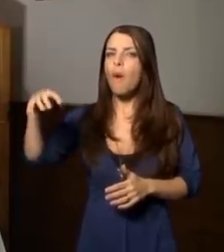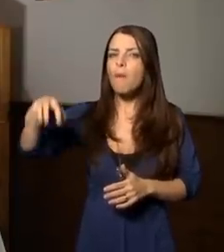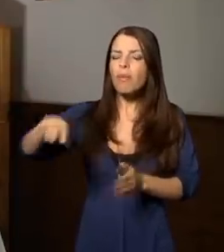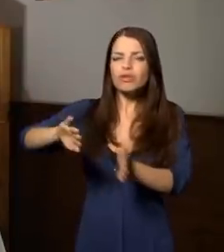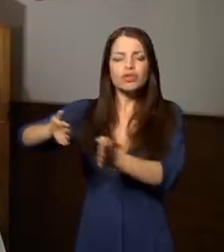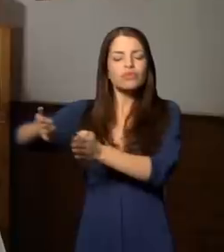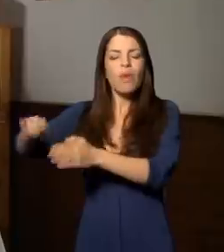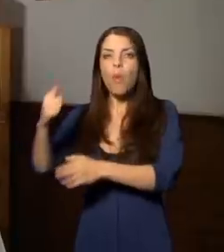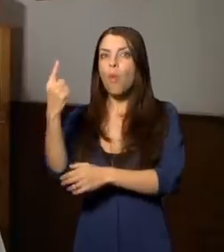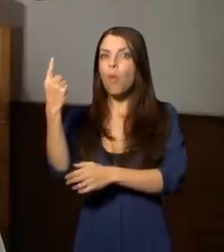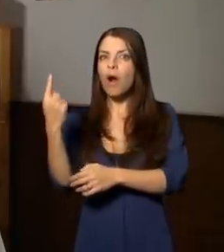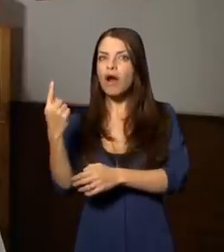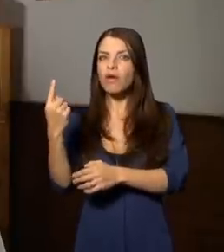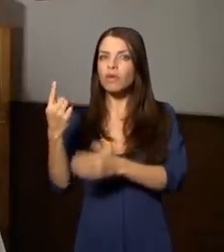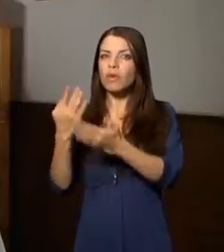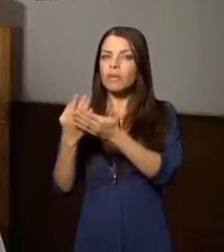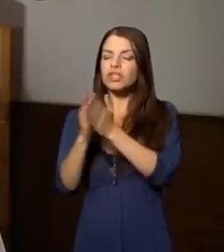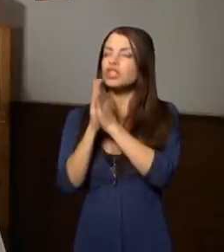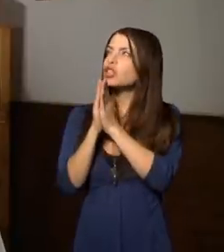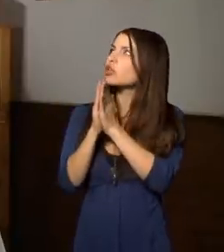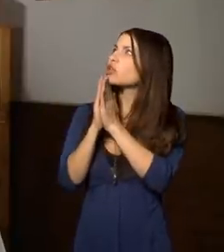tat-talb jiltaqa ma' Alla l-missier.